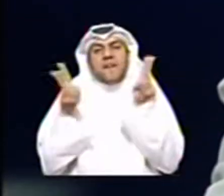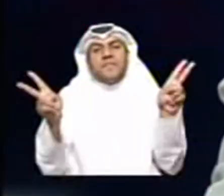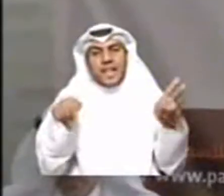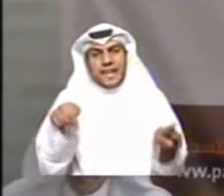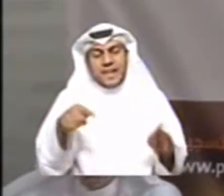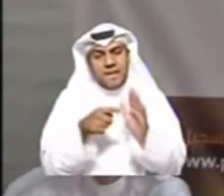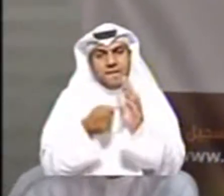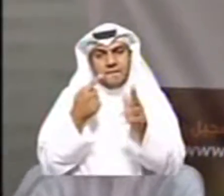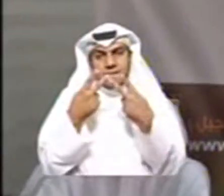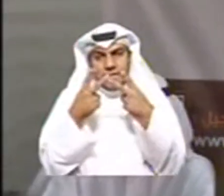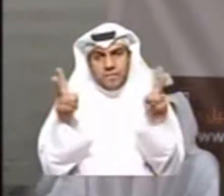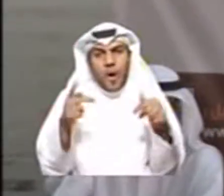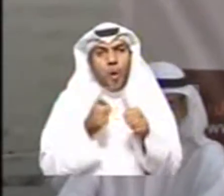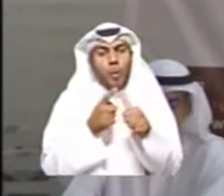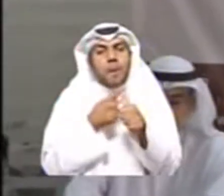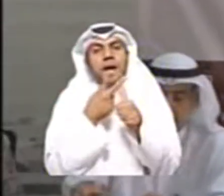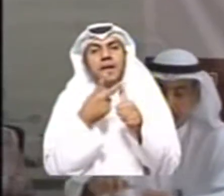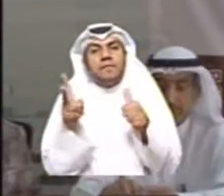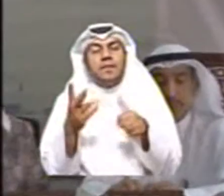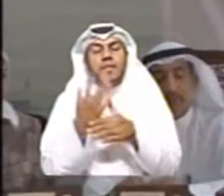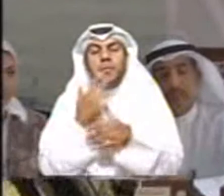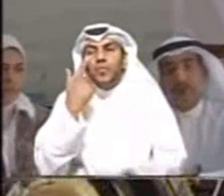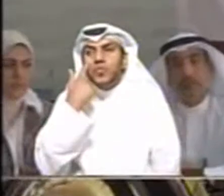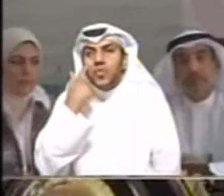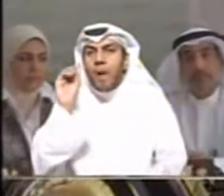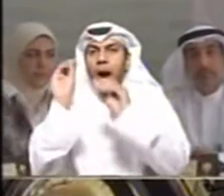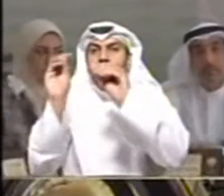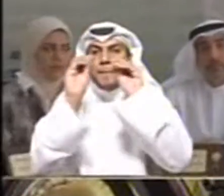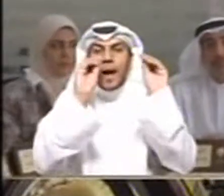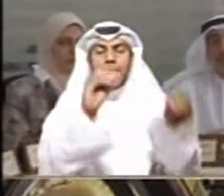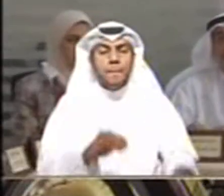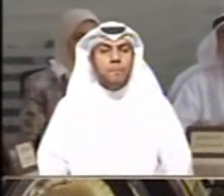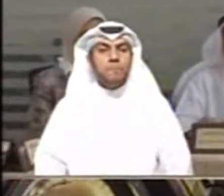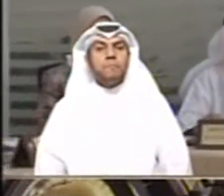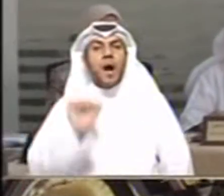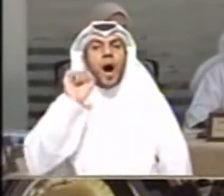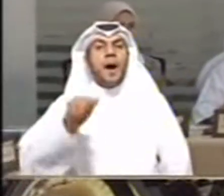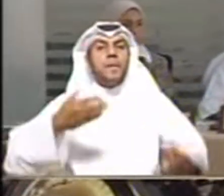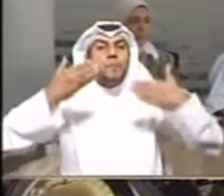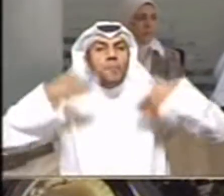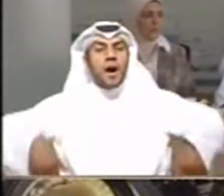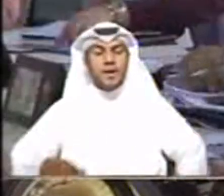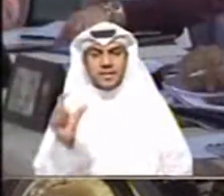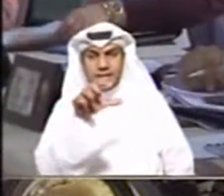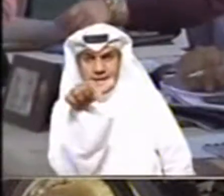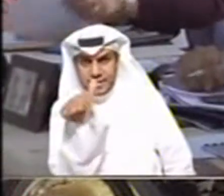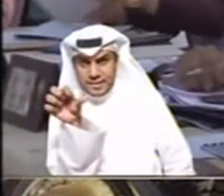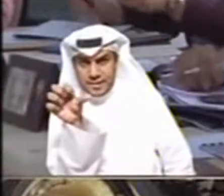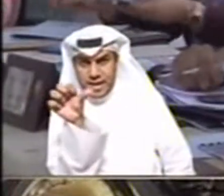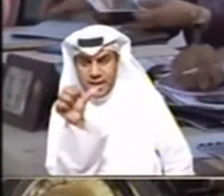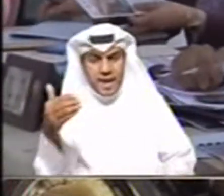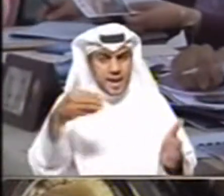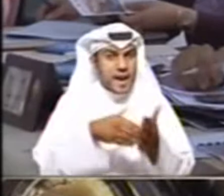ونقيس أدائها على هذه الأعداد المحدودة، لأن التدريب تدريب نوعي، فراح يصير من شهر 9 إلى شهر 6 هي مرحلة